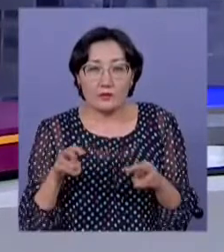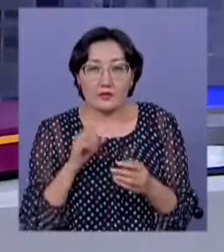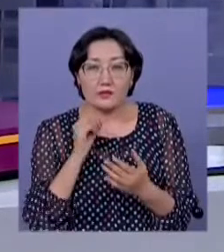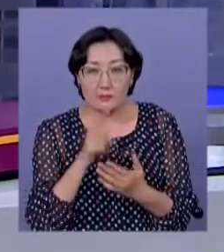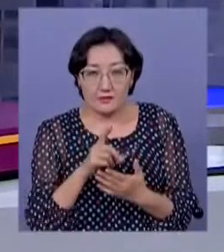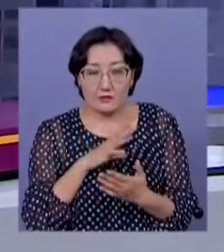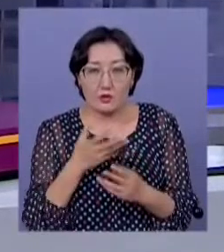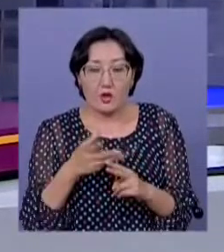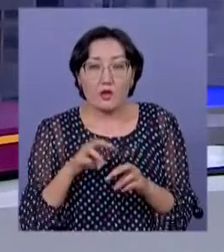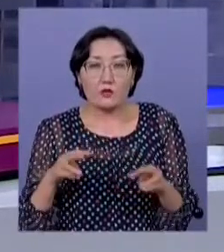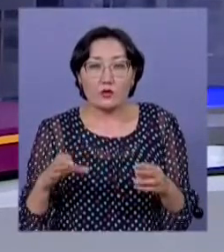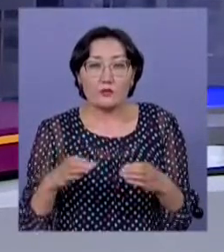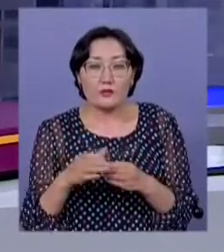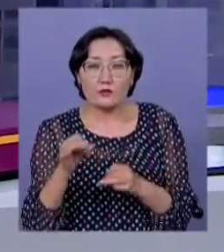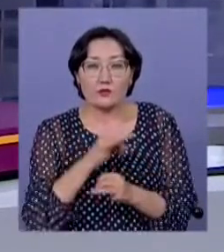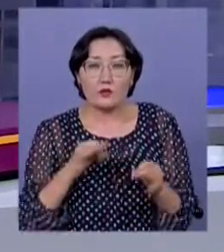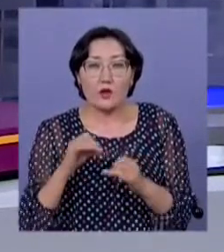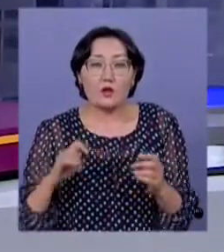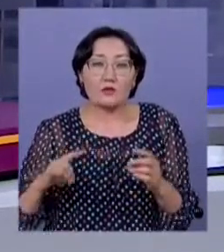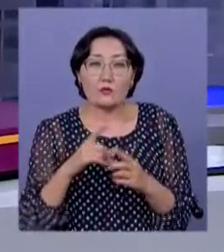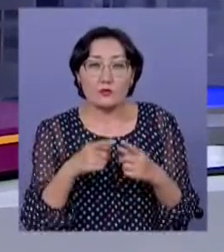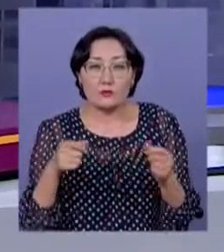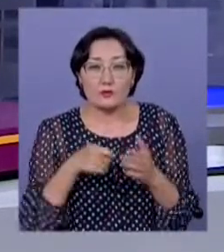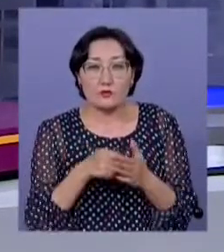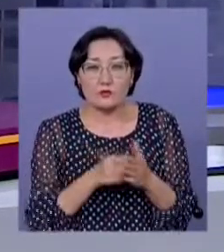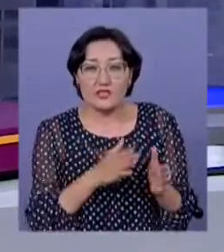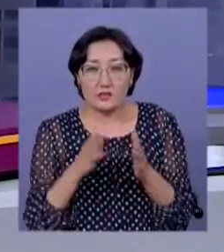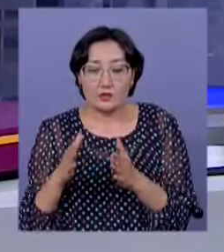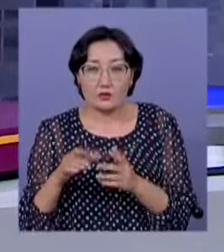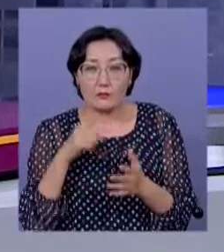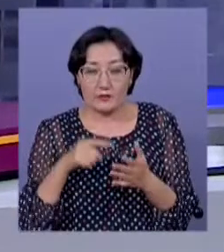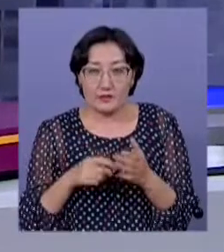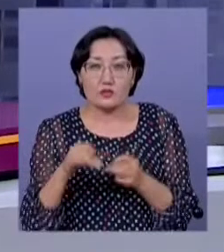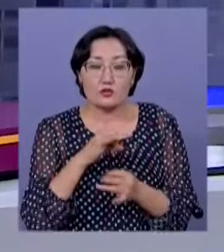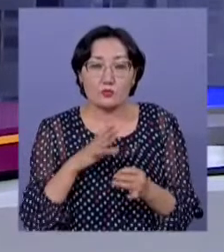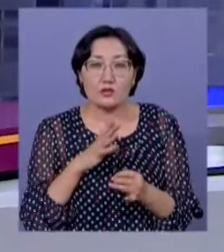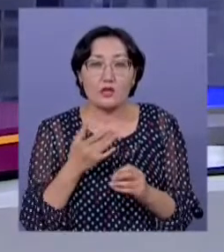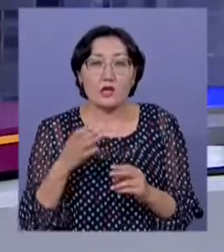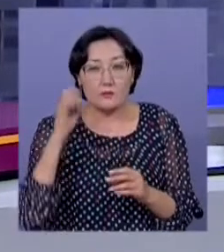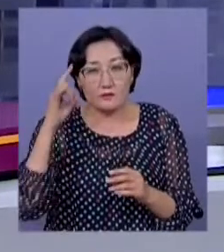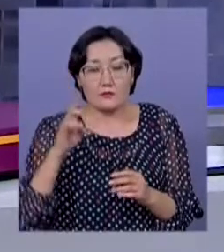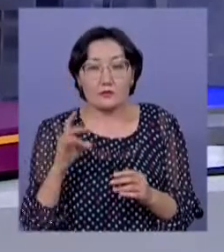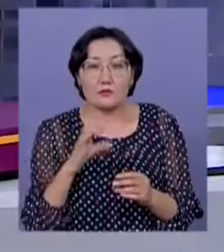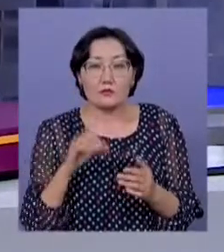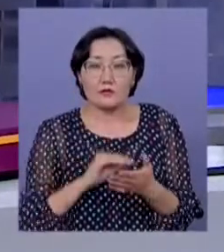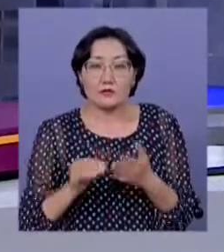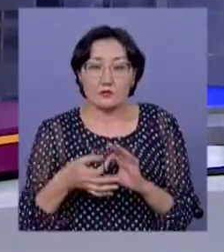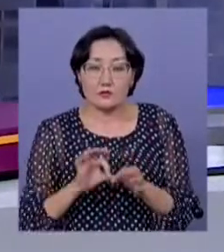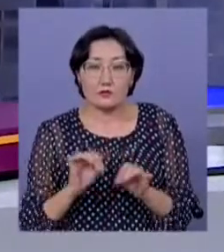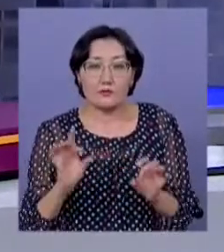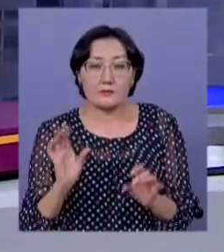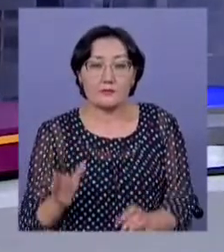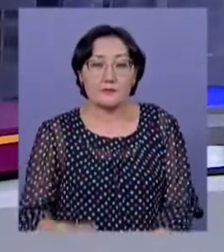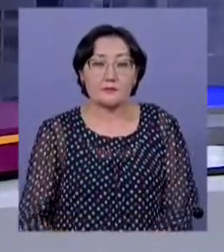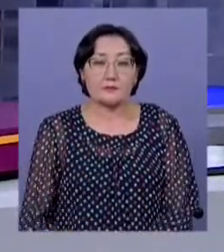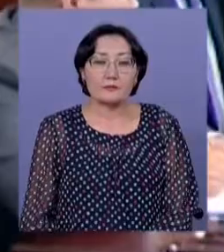тапсырды. Үкімет отырысында әуе билеттерінің бағасын ретке келтіру мәселесі де сөз болды. Елордалық әріптесім Салтанат Нысанбек толықтырсын.